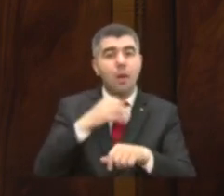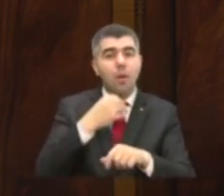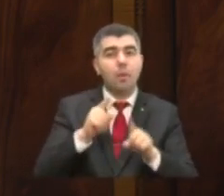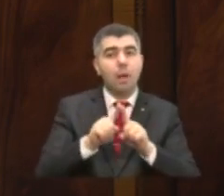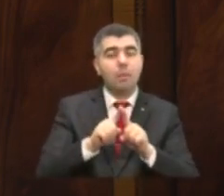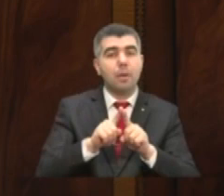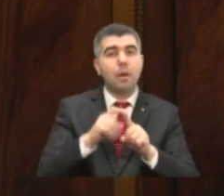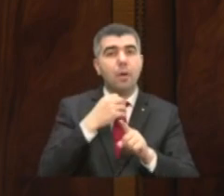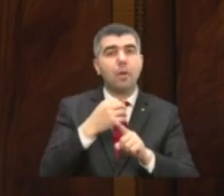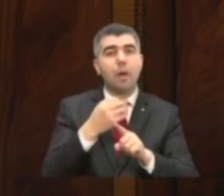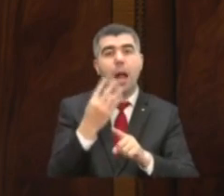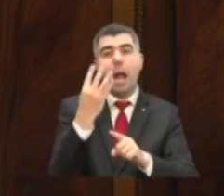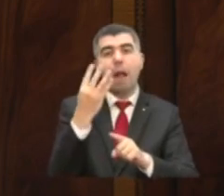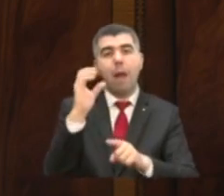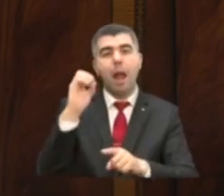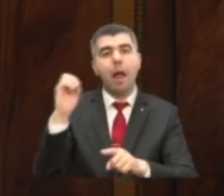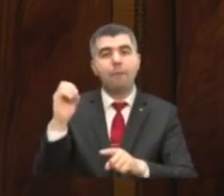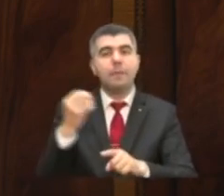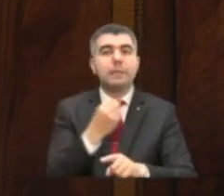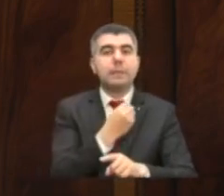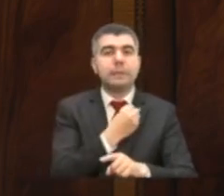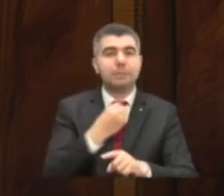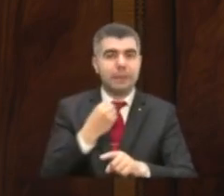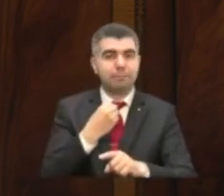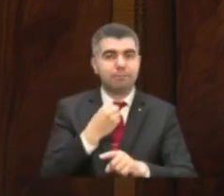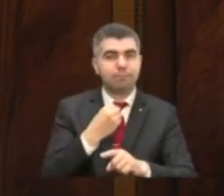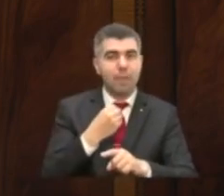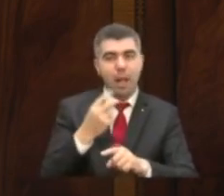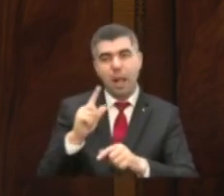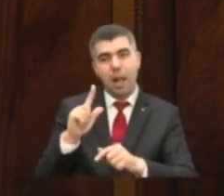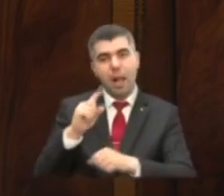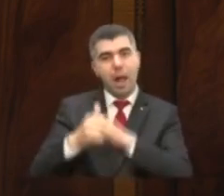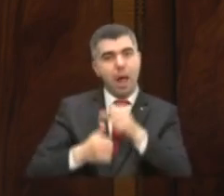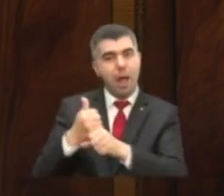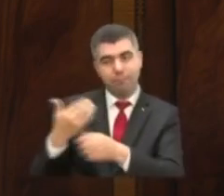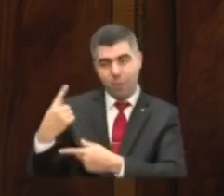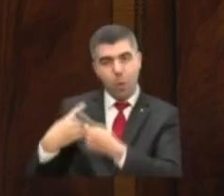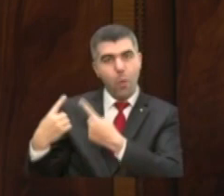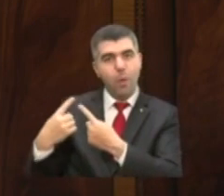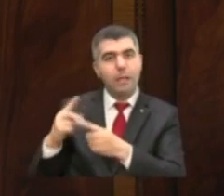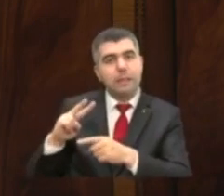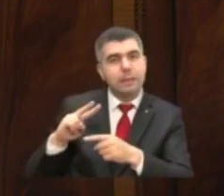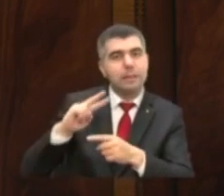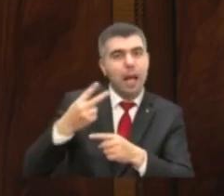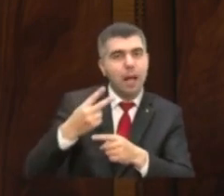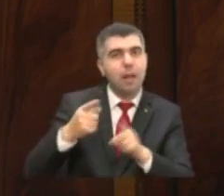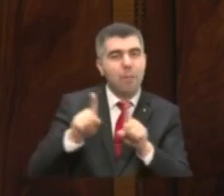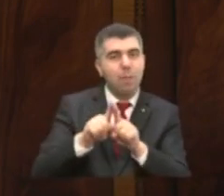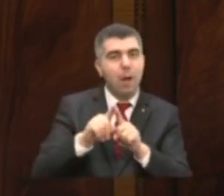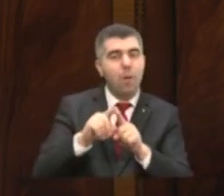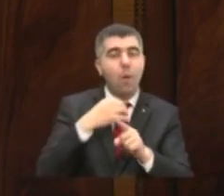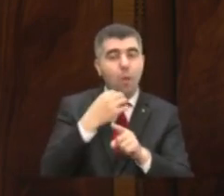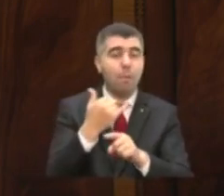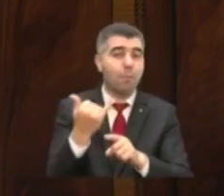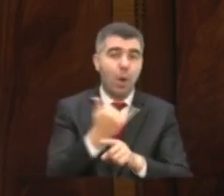سنتين مشكورين على هذا المجهود، ولكن هناك خصاص كبير سيد الرئيس، رئيس الحكومة. نحتاج أكثر من 20000